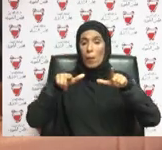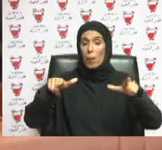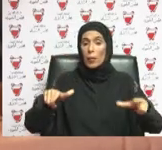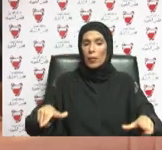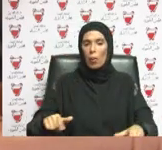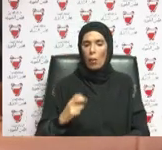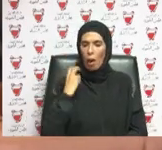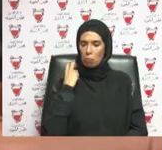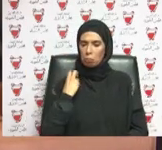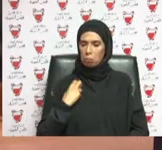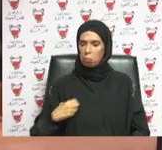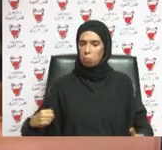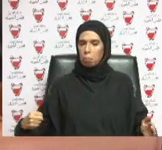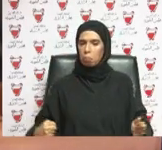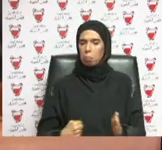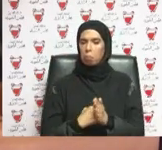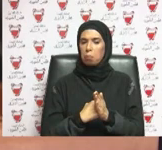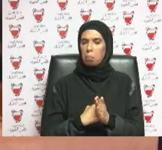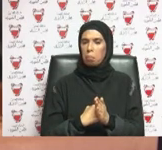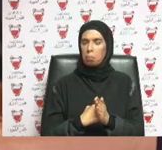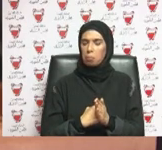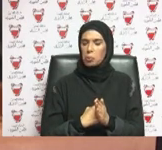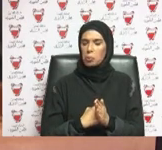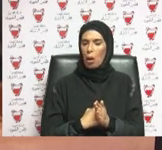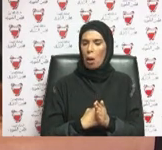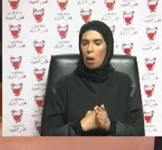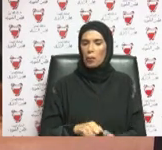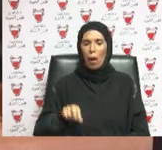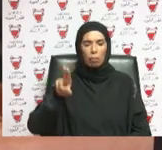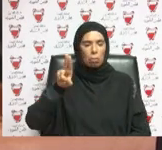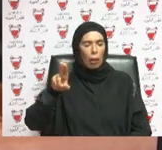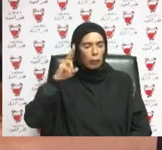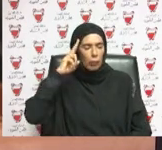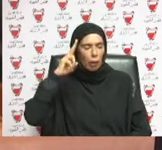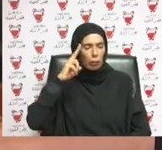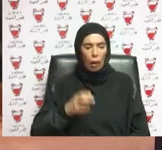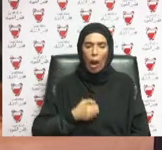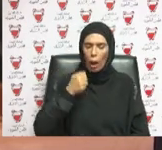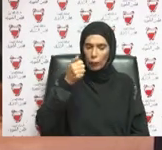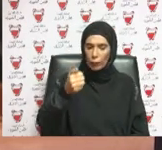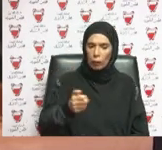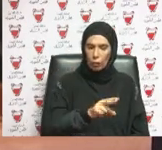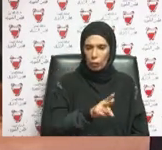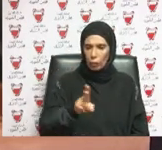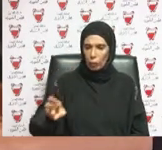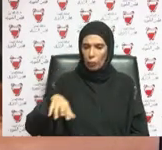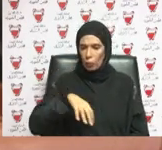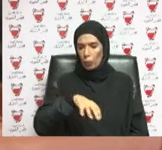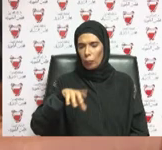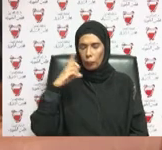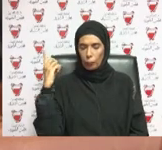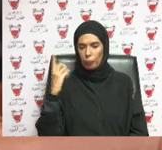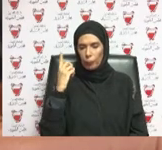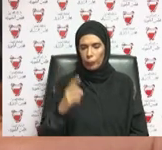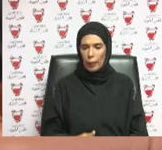الأوسمة وشهادات التقدير التي منحت لسموه رحمه الله من كافة بقاع الدنيا.